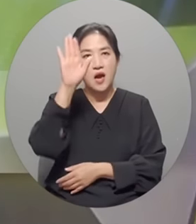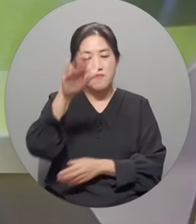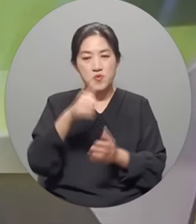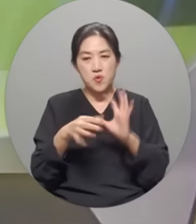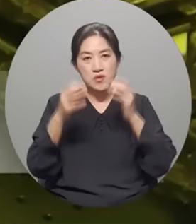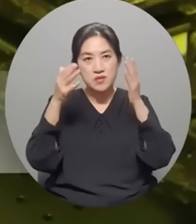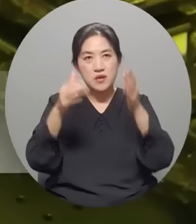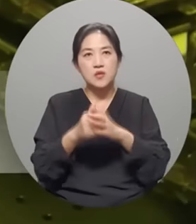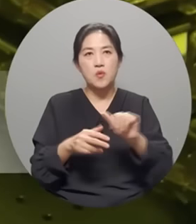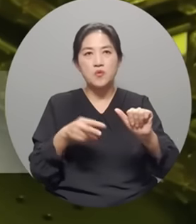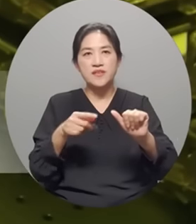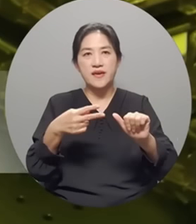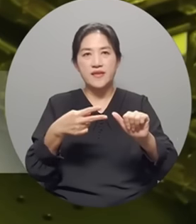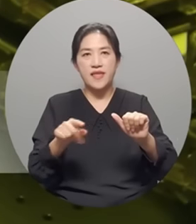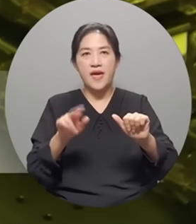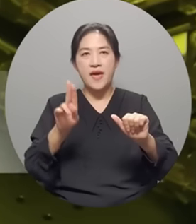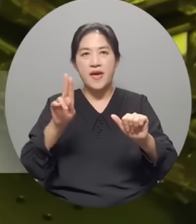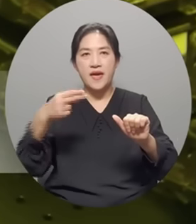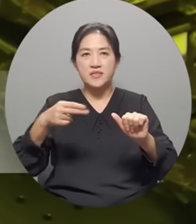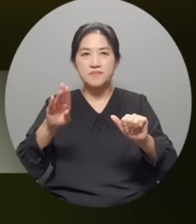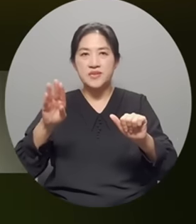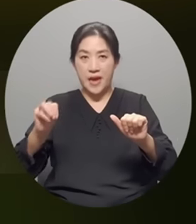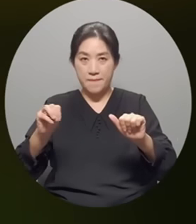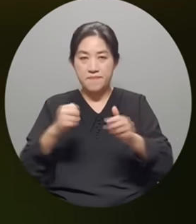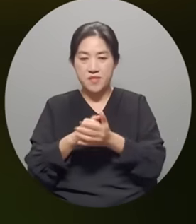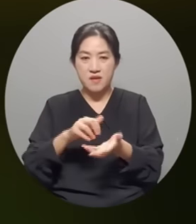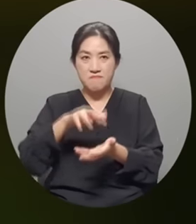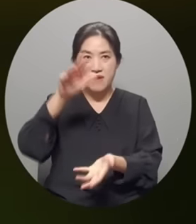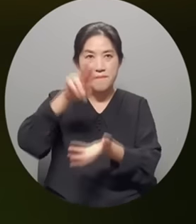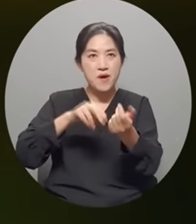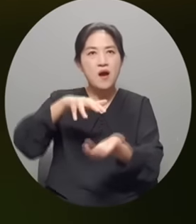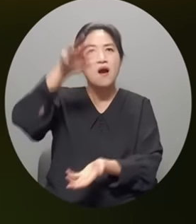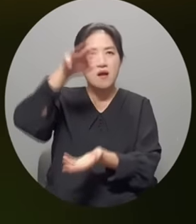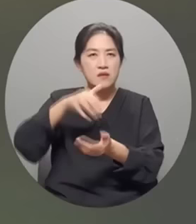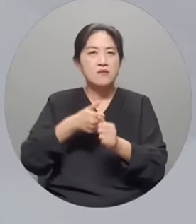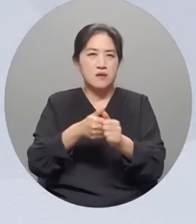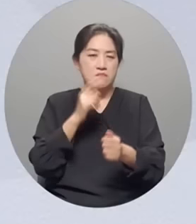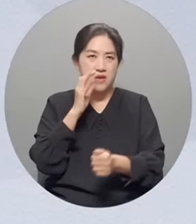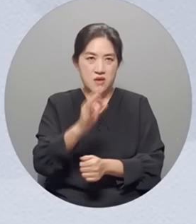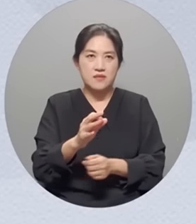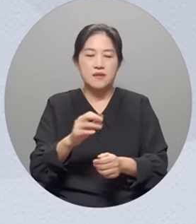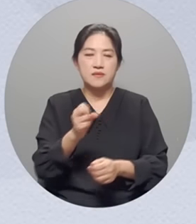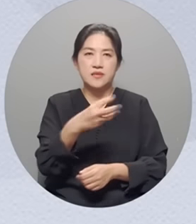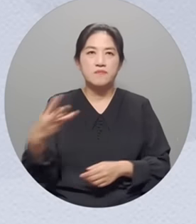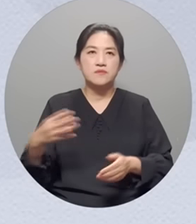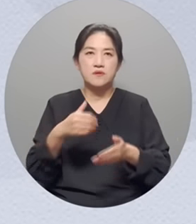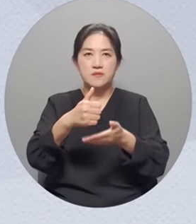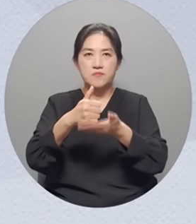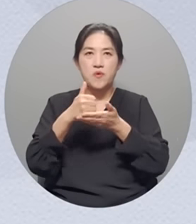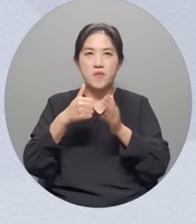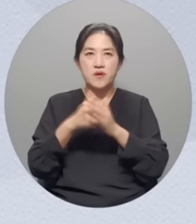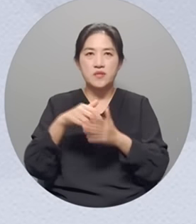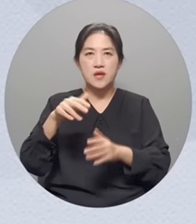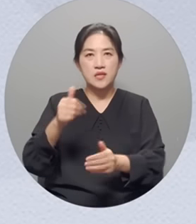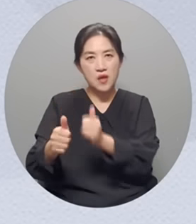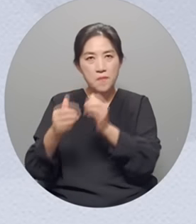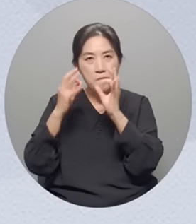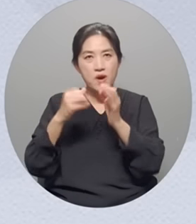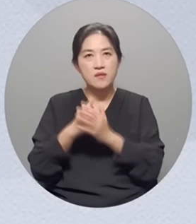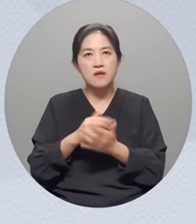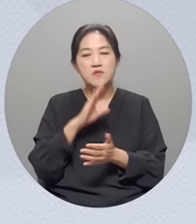건 5세대 HBM 시장에서 얼마나 성과를 내느냐입니다. 삼성은 주요 고객사 퀄테스트 과정상